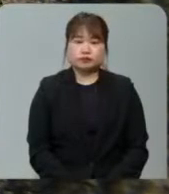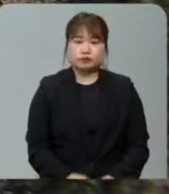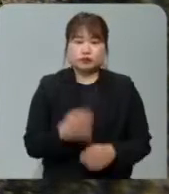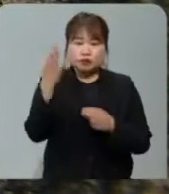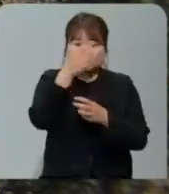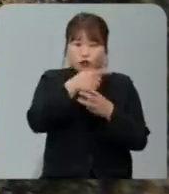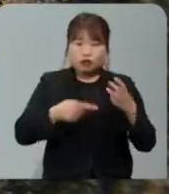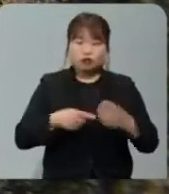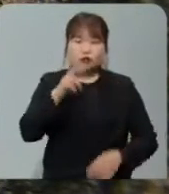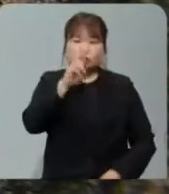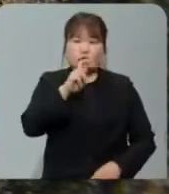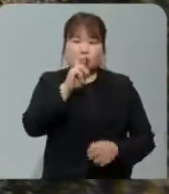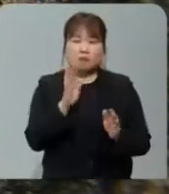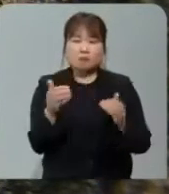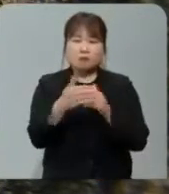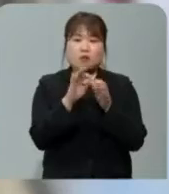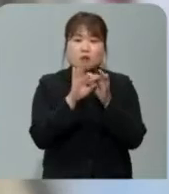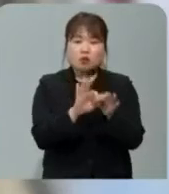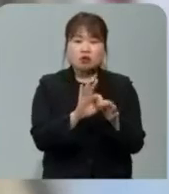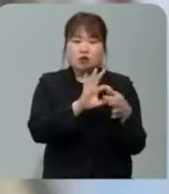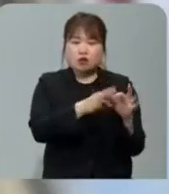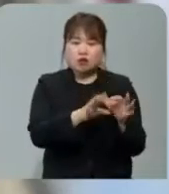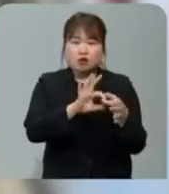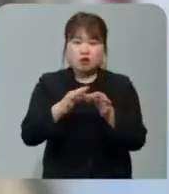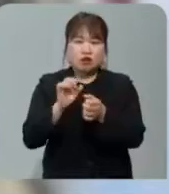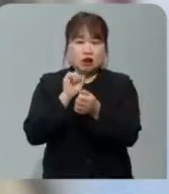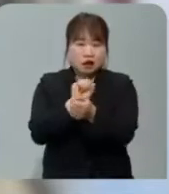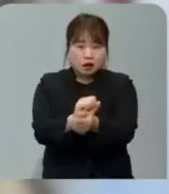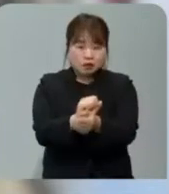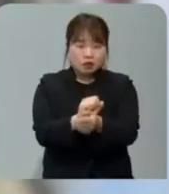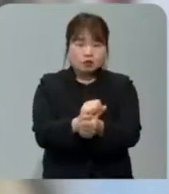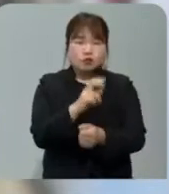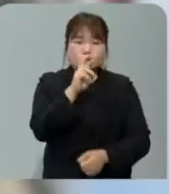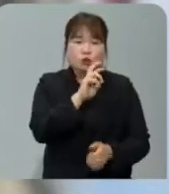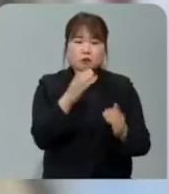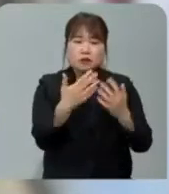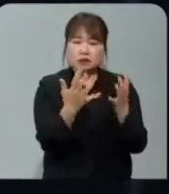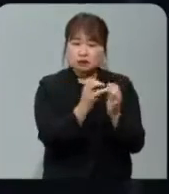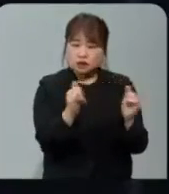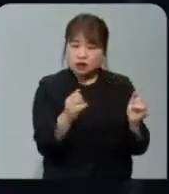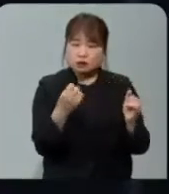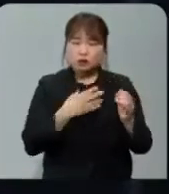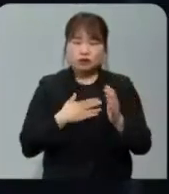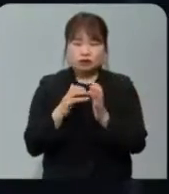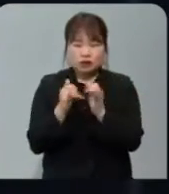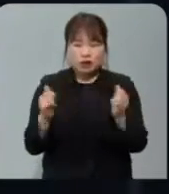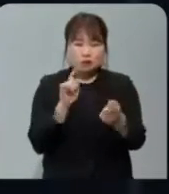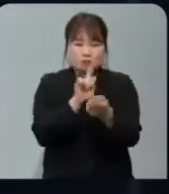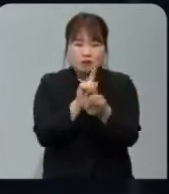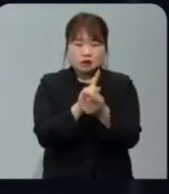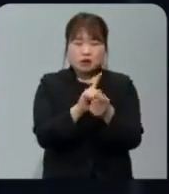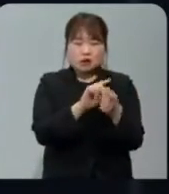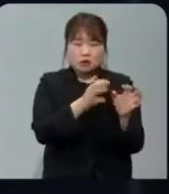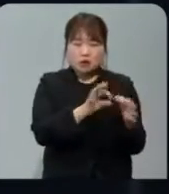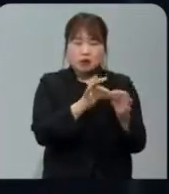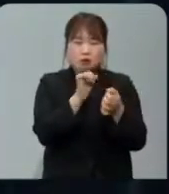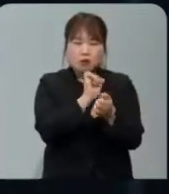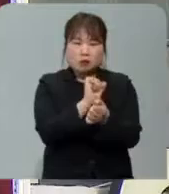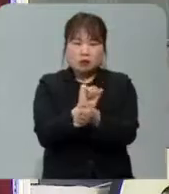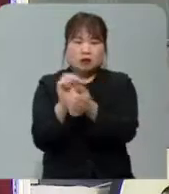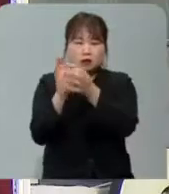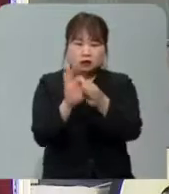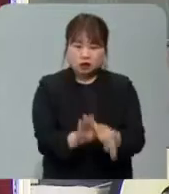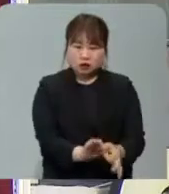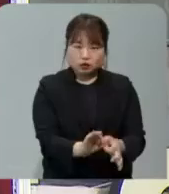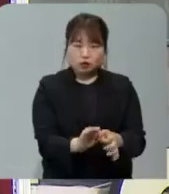청주의 한 노래 연습장 관련 연쇄 감염이 도우미를 시작으로 지인, 접촉자까지 사흘째 이어지고 있습니다.